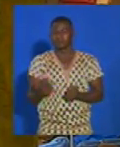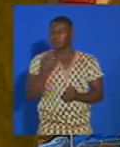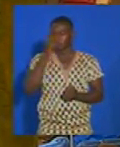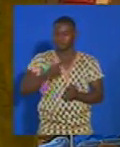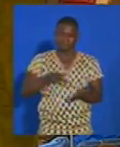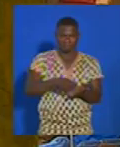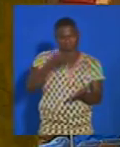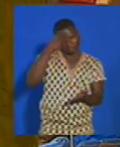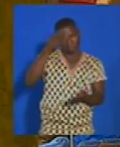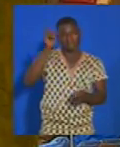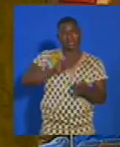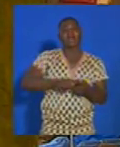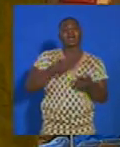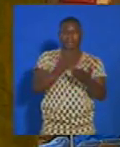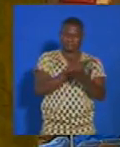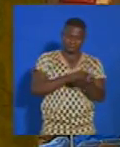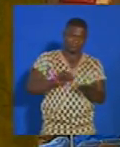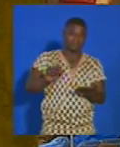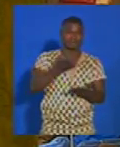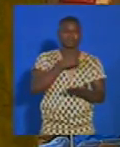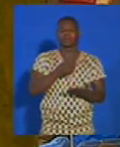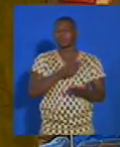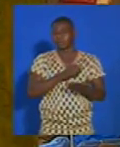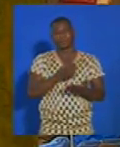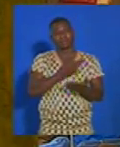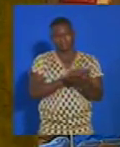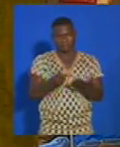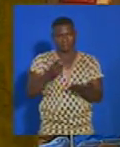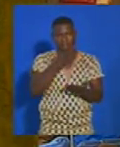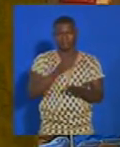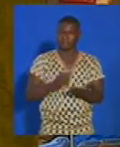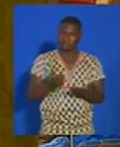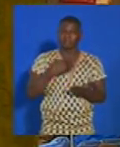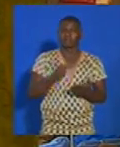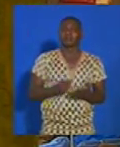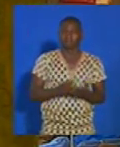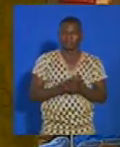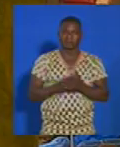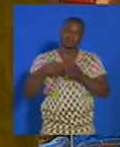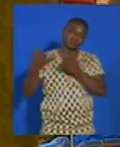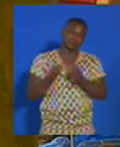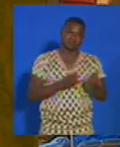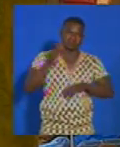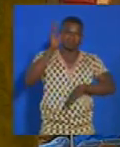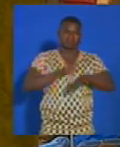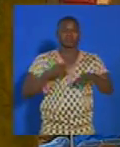écrire, il y a l'épanouissement aussi. Par exemple, faire la musique, ou bien jouer au ballon, ou bien faire